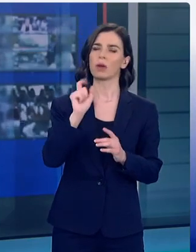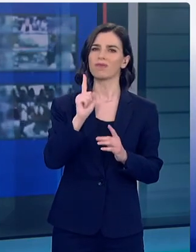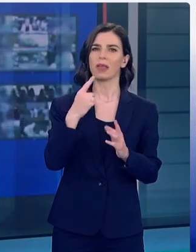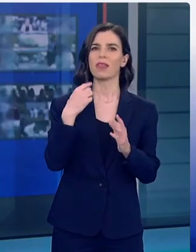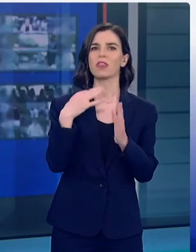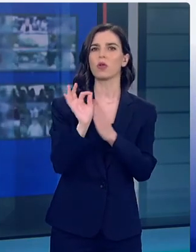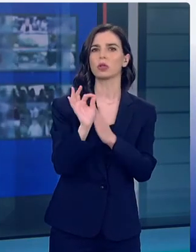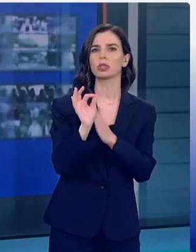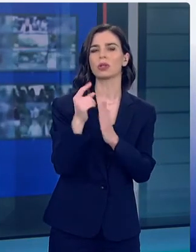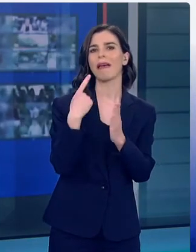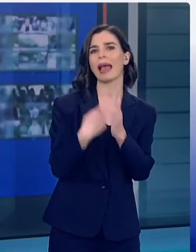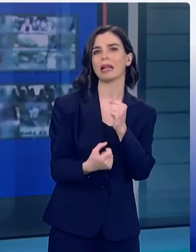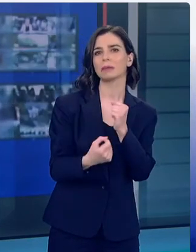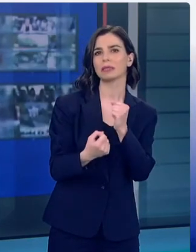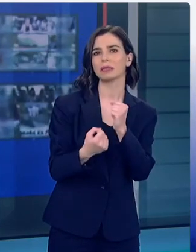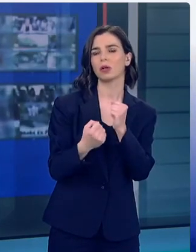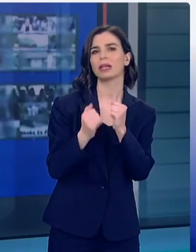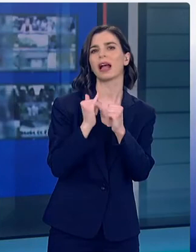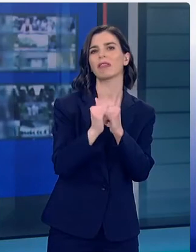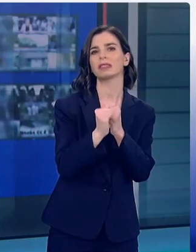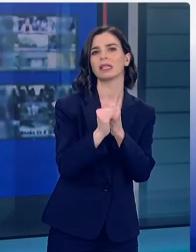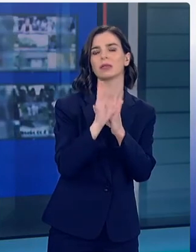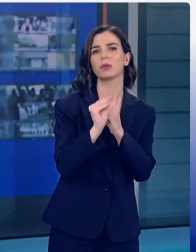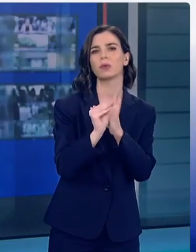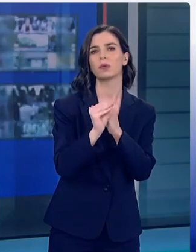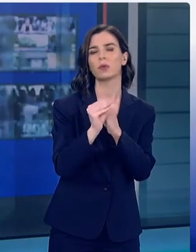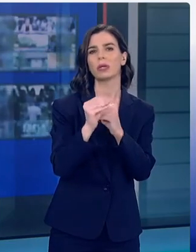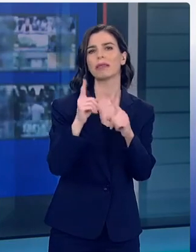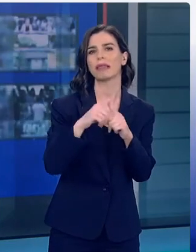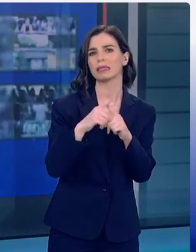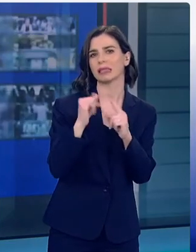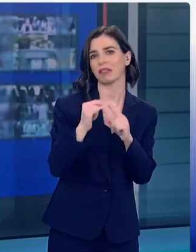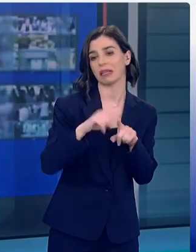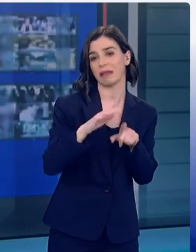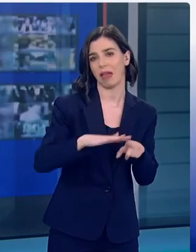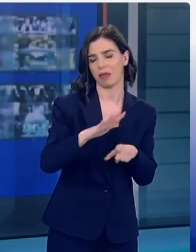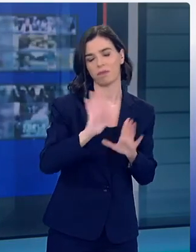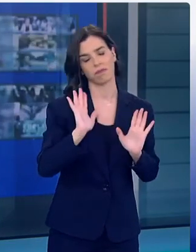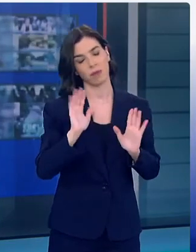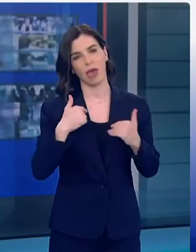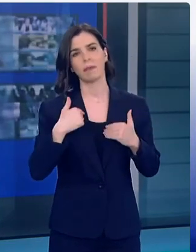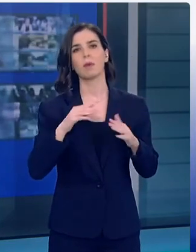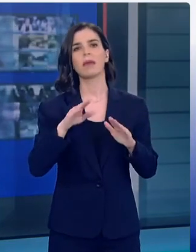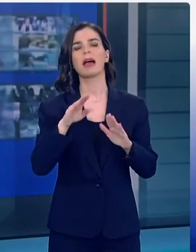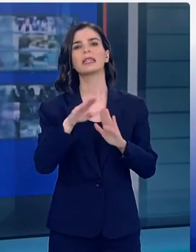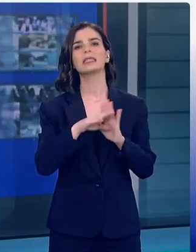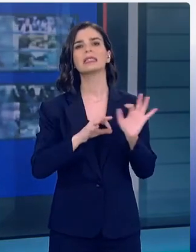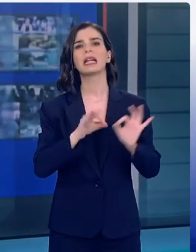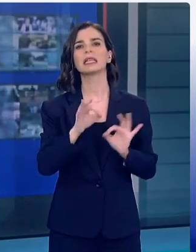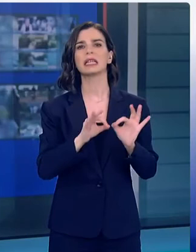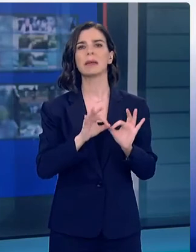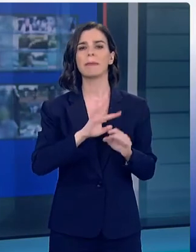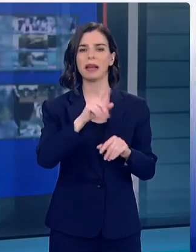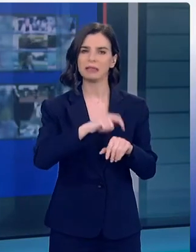σε υστέρηση του κράτους σε ό,τι αφορά τη διεξαγωγή των τεστ. Ακολουθήσαμε μια στρατηγική και ακολουθούμε, η οποία είναι επιτυχής